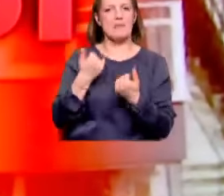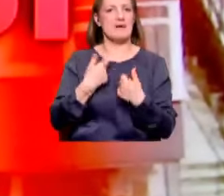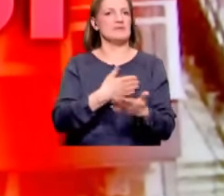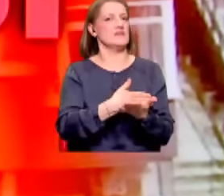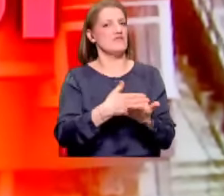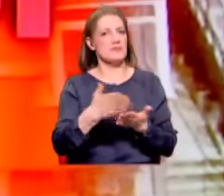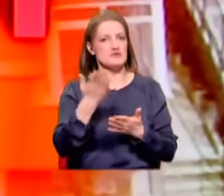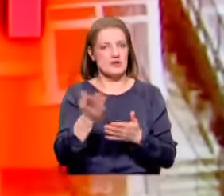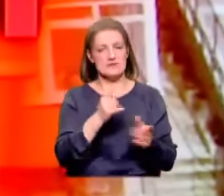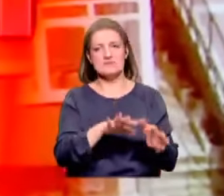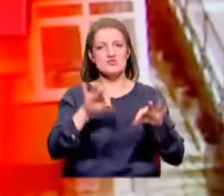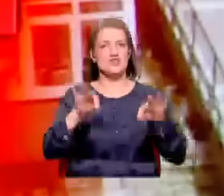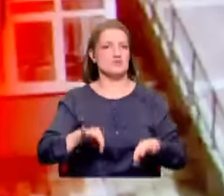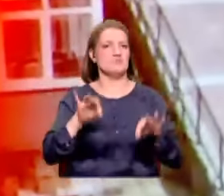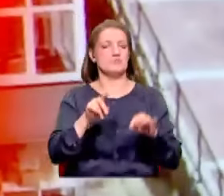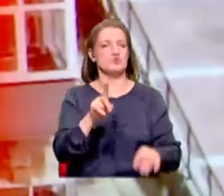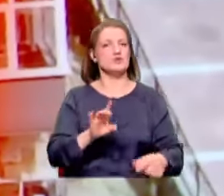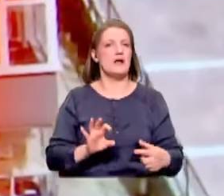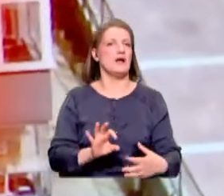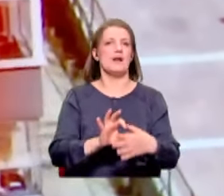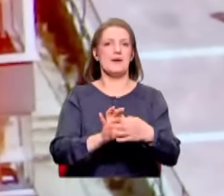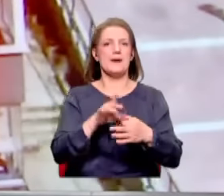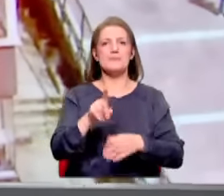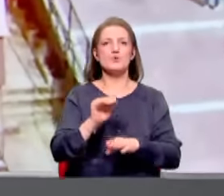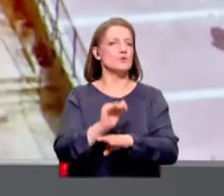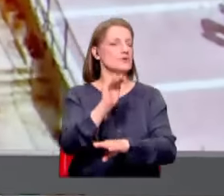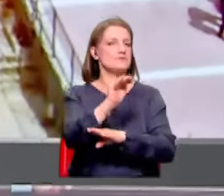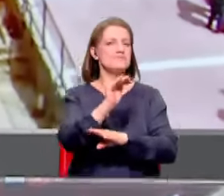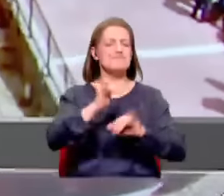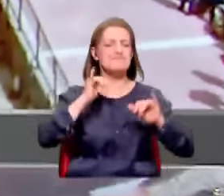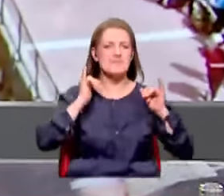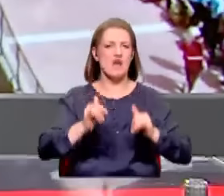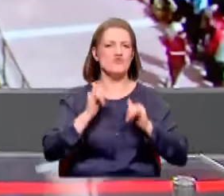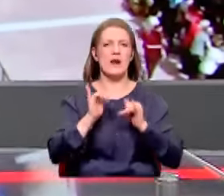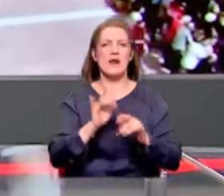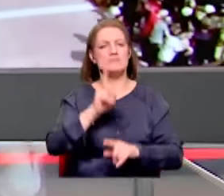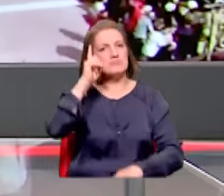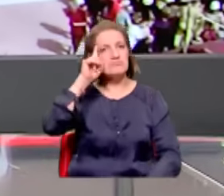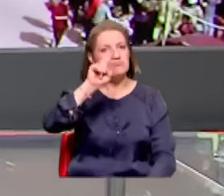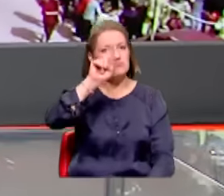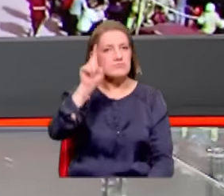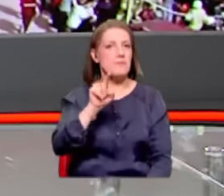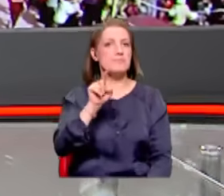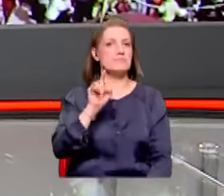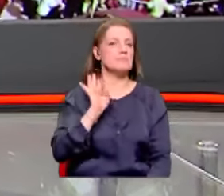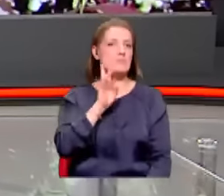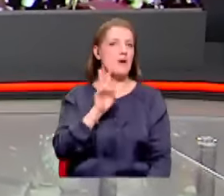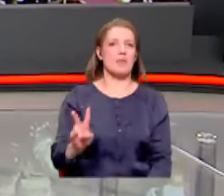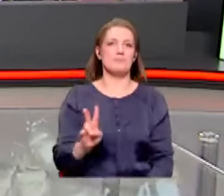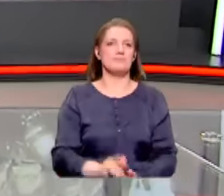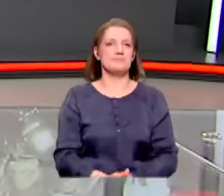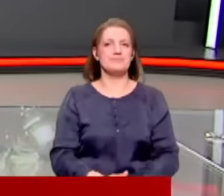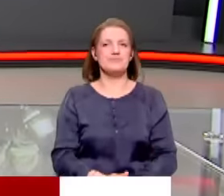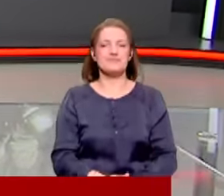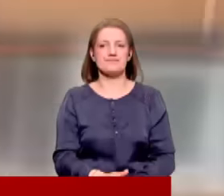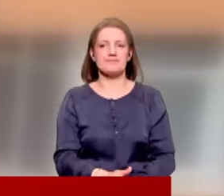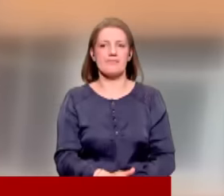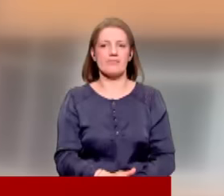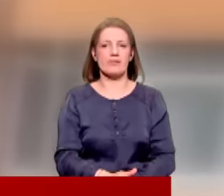yandan. Şimdi bununla ilgili, bu yaşanan facia ile ilgili soru işaretlerine bir